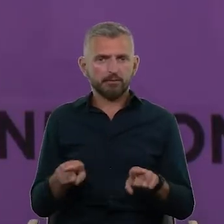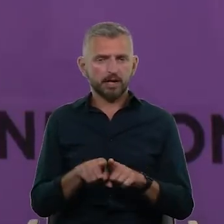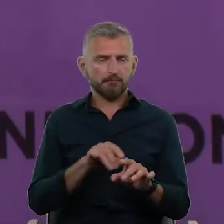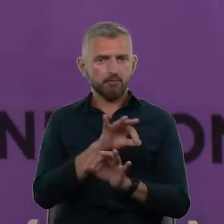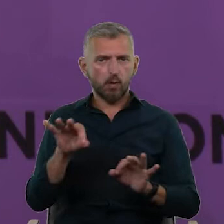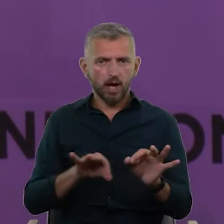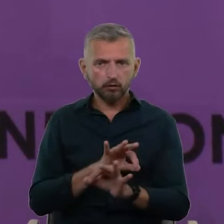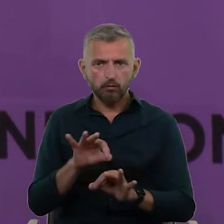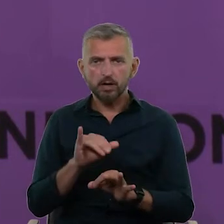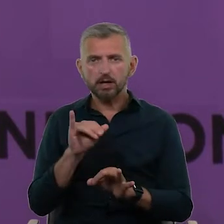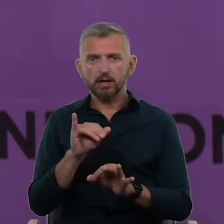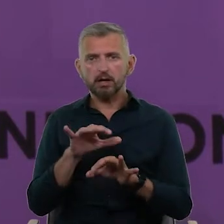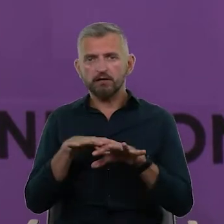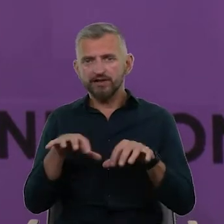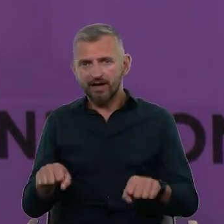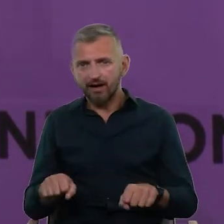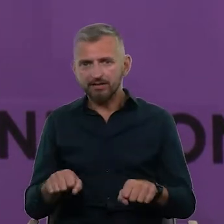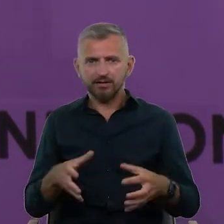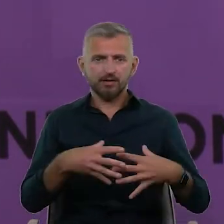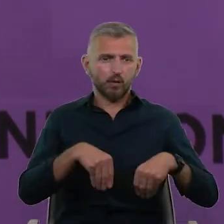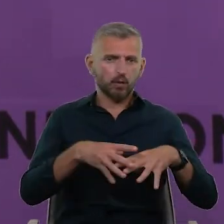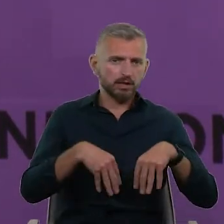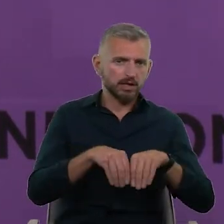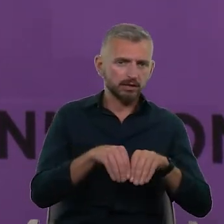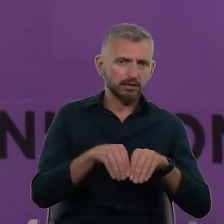проектом і влади родин